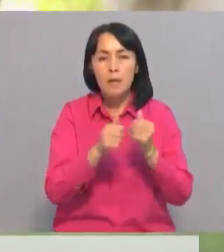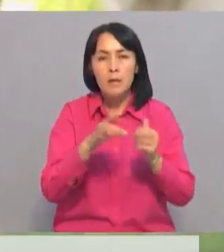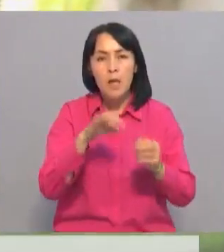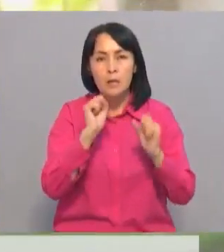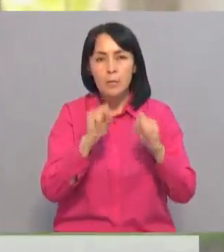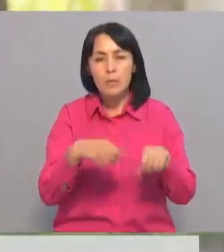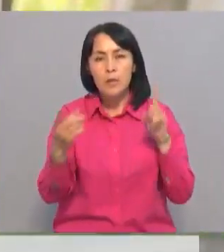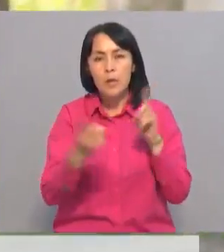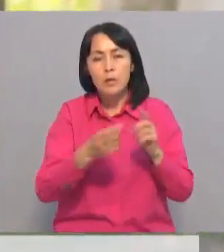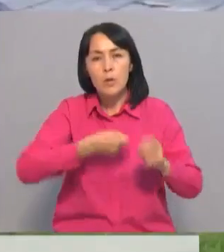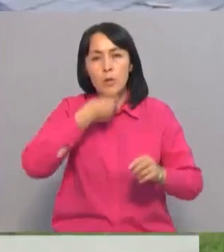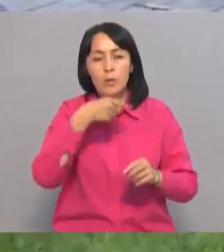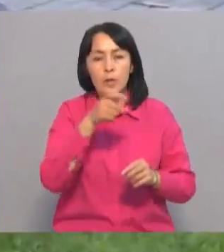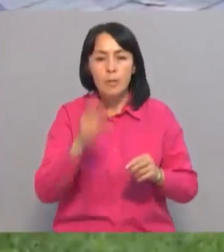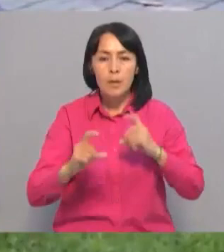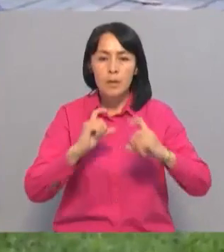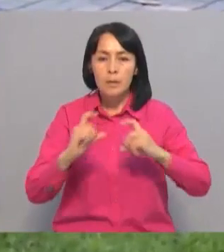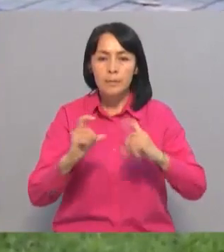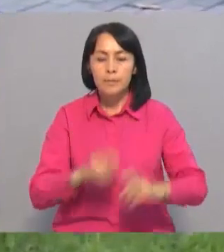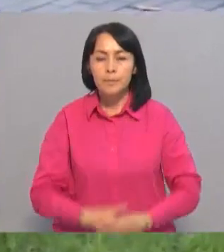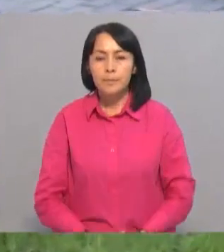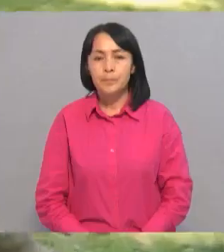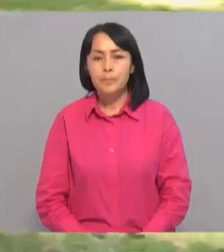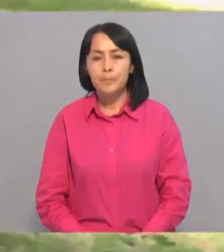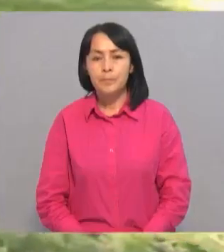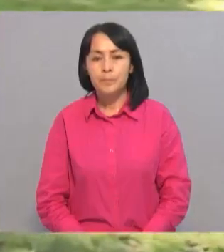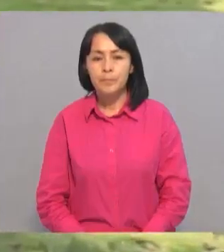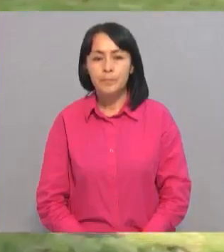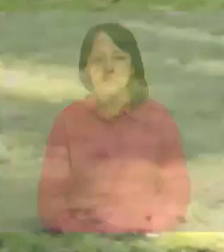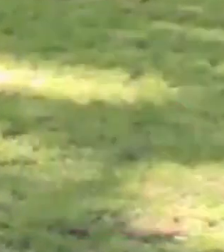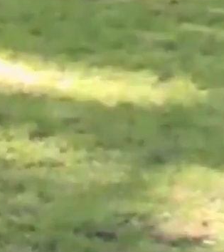раз можно встретить пожилых людей, играющих в шахматы. Ернур Бабиев, Алмазан Абегова, новости.